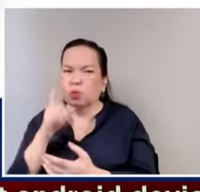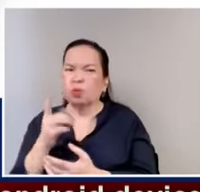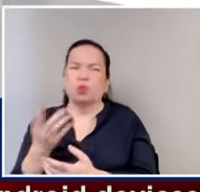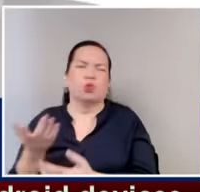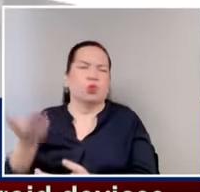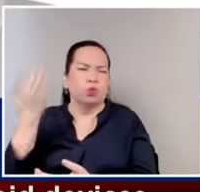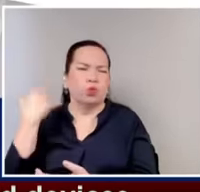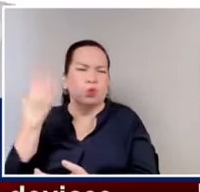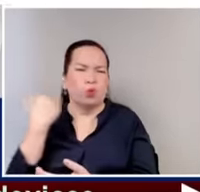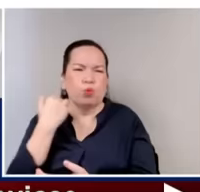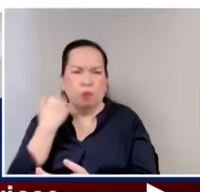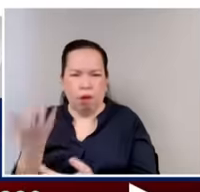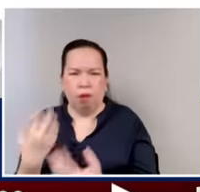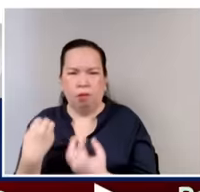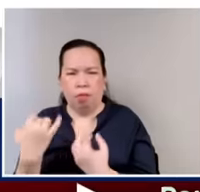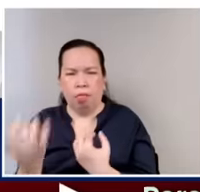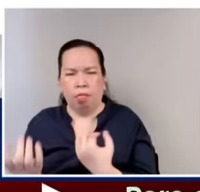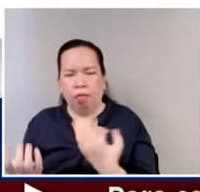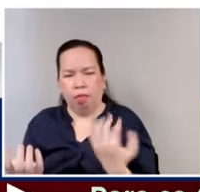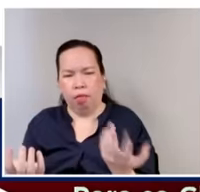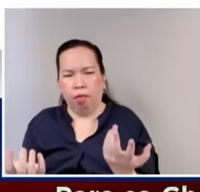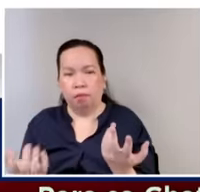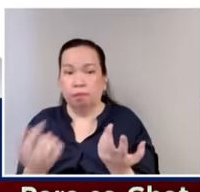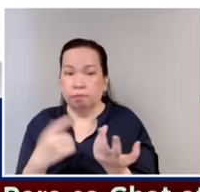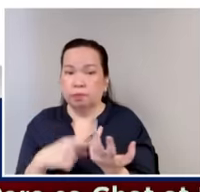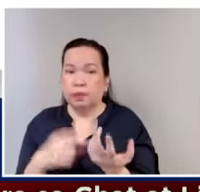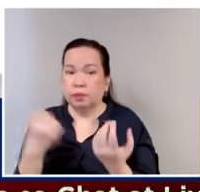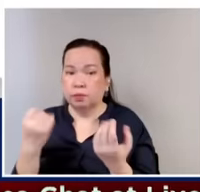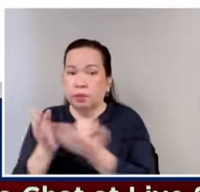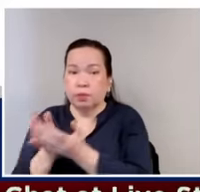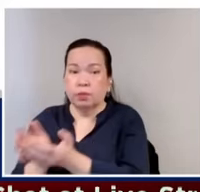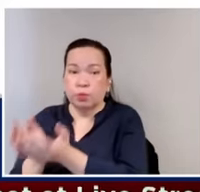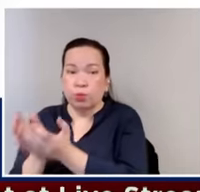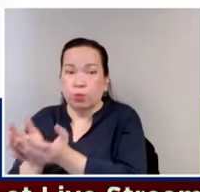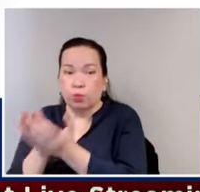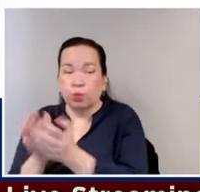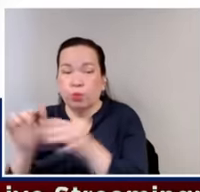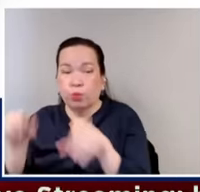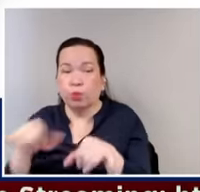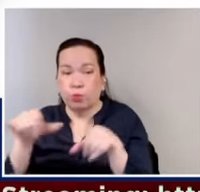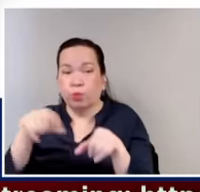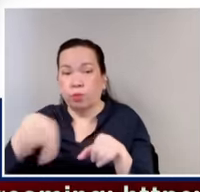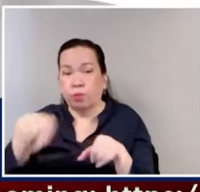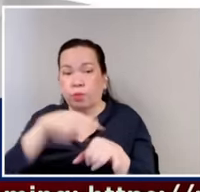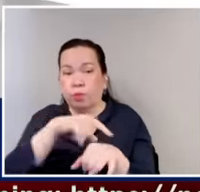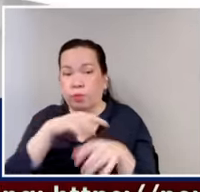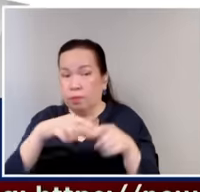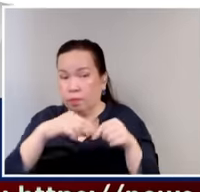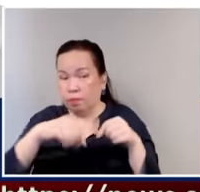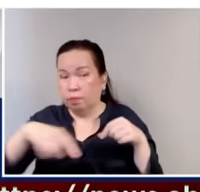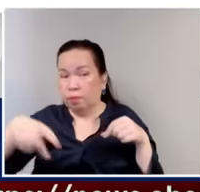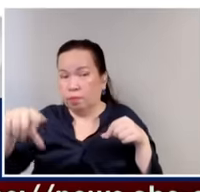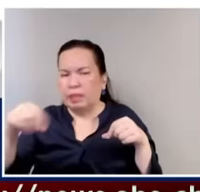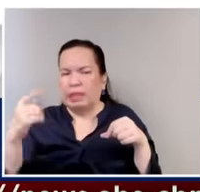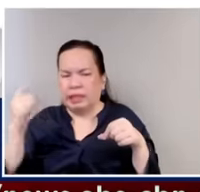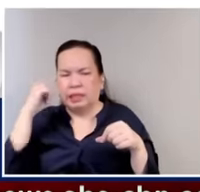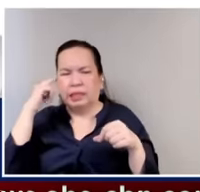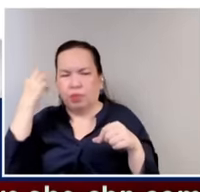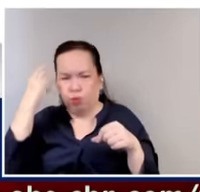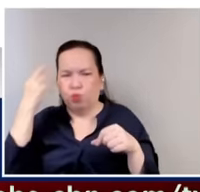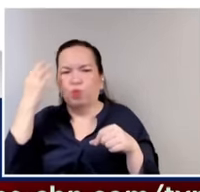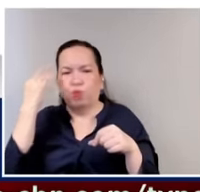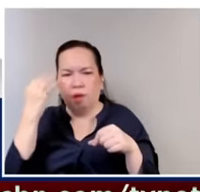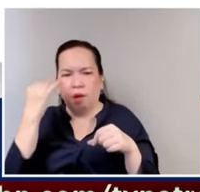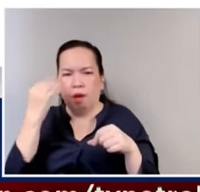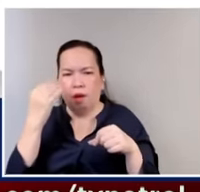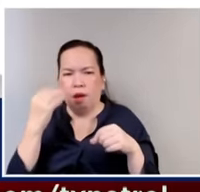matagal na sila na namatay. Ang maraming barko ngayon na nananatili malapit sa mga Sunday K ang isa sa posibleng dahilan ng